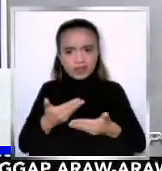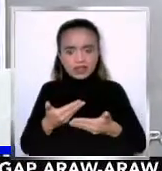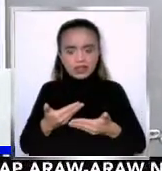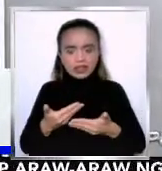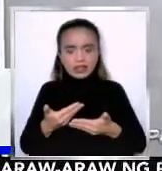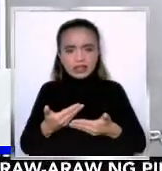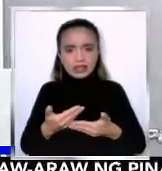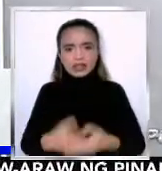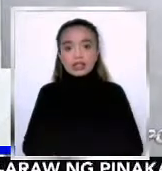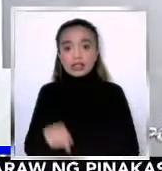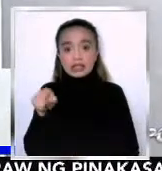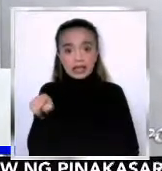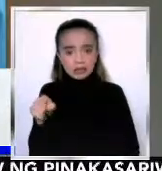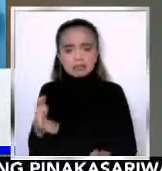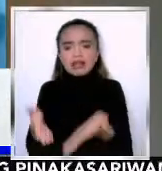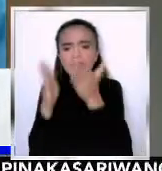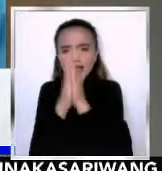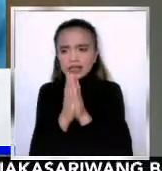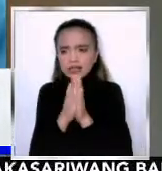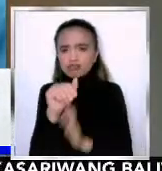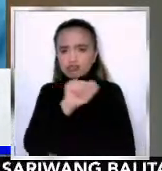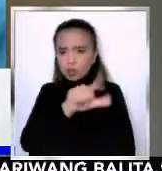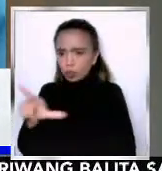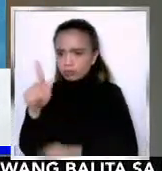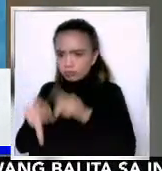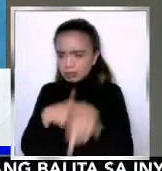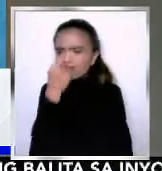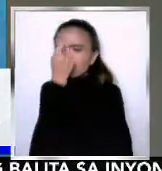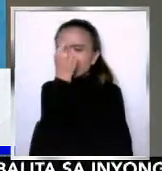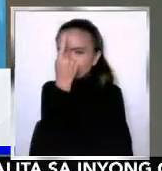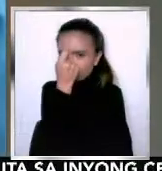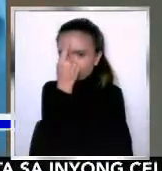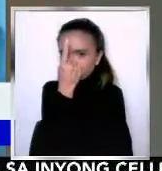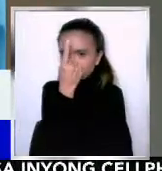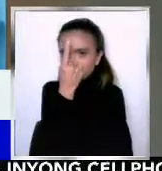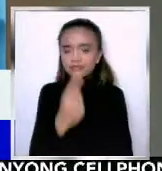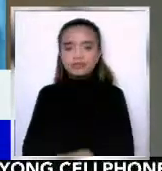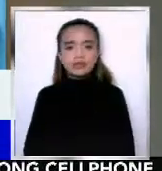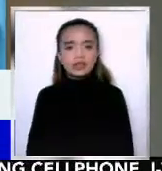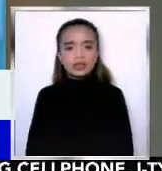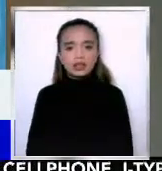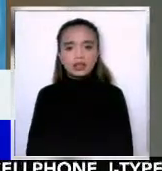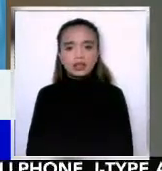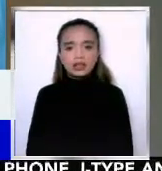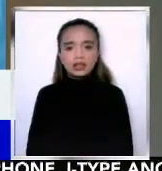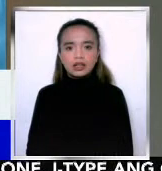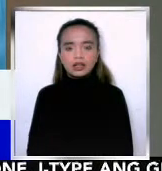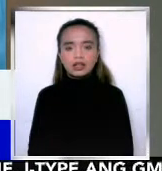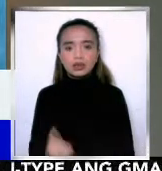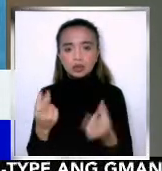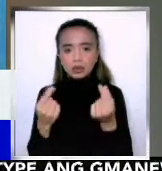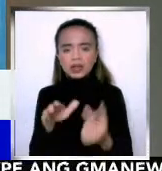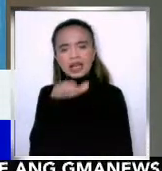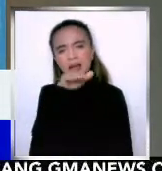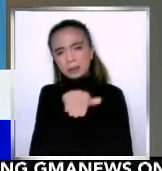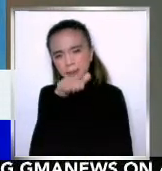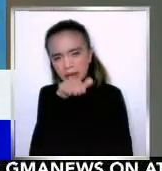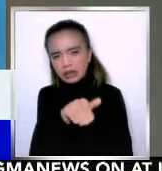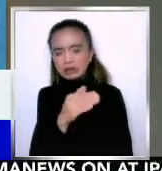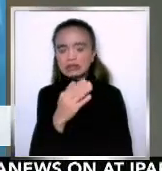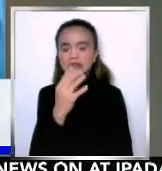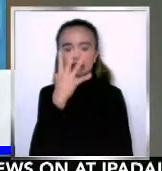nila sa publiko. Ang kalaban din po namin dito is po pagod at puyat po dahil po gusto rin po